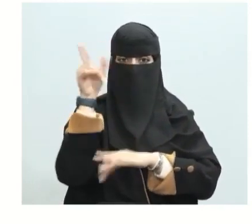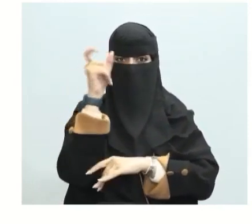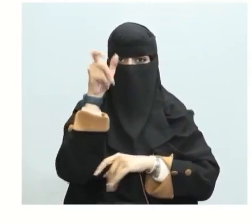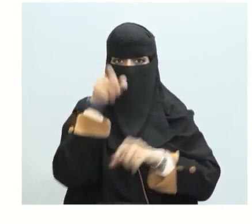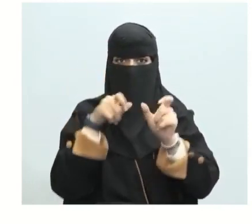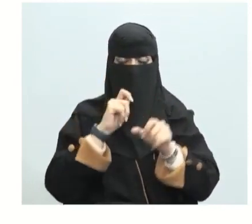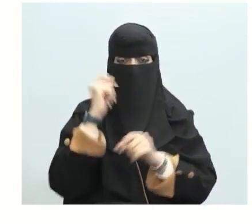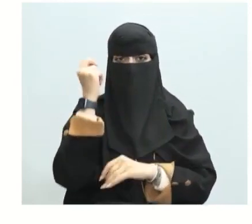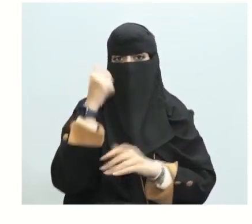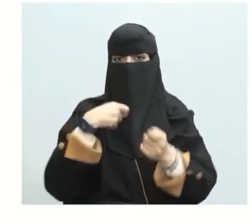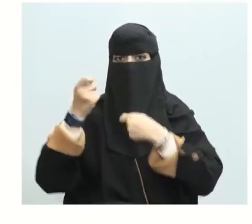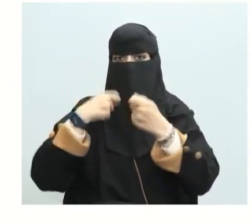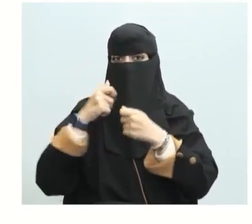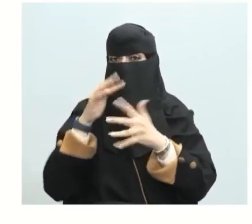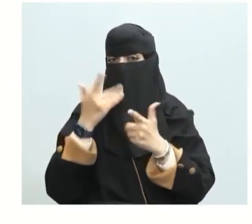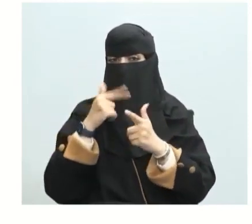المناسب